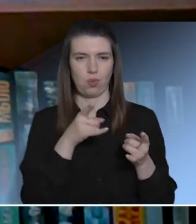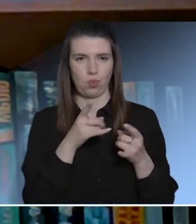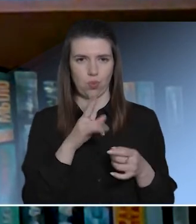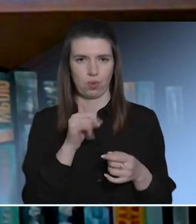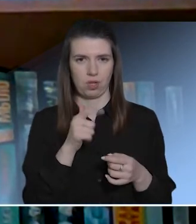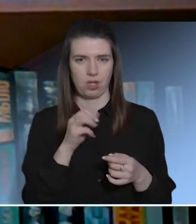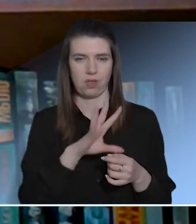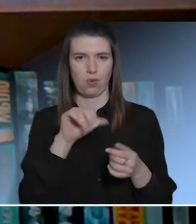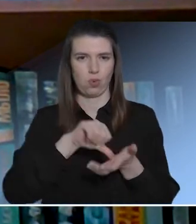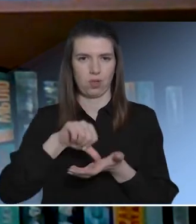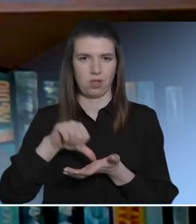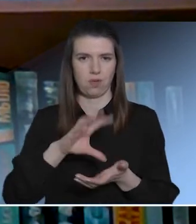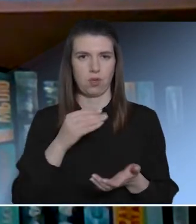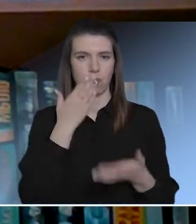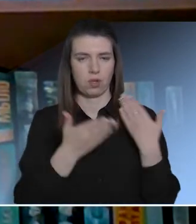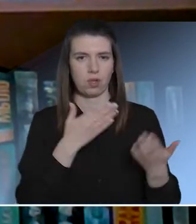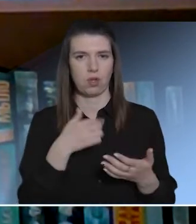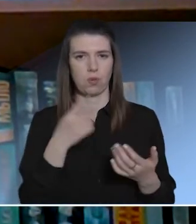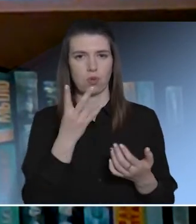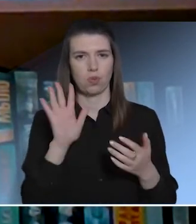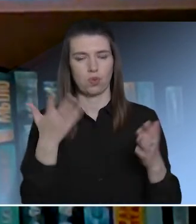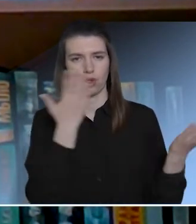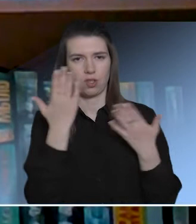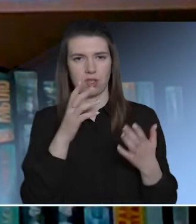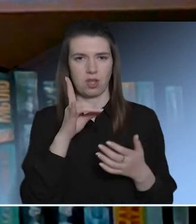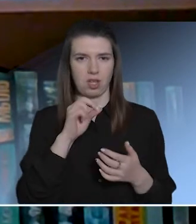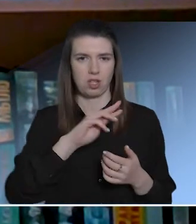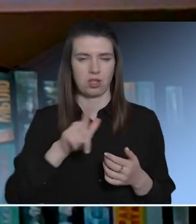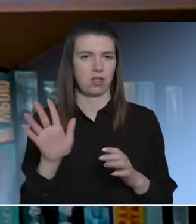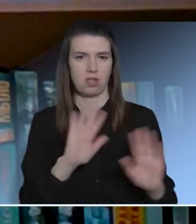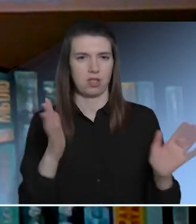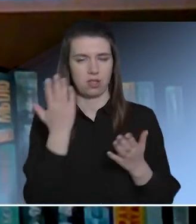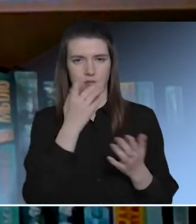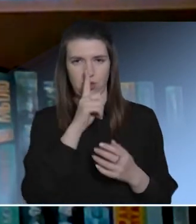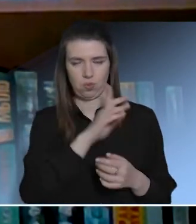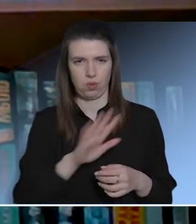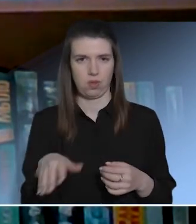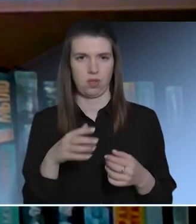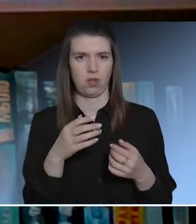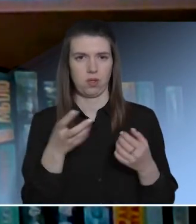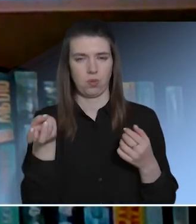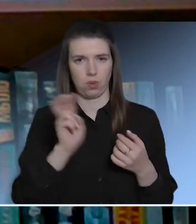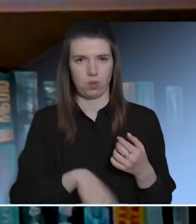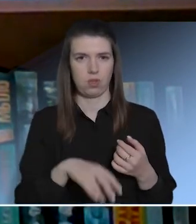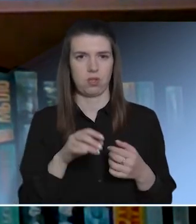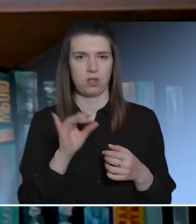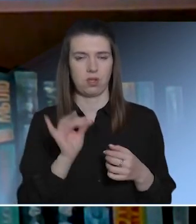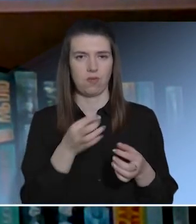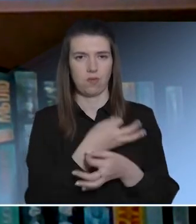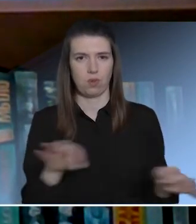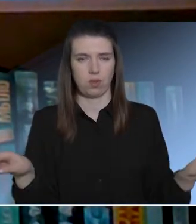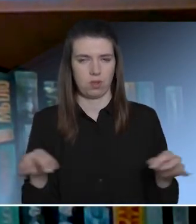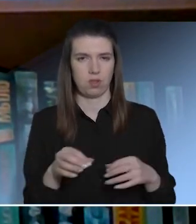нас новых участников, и все спрашивают, мне нужно будет читать какую-то речь. Мы говорим, нет, мы не будем этого от вас требовать. Вы приходите